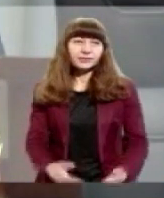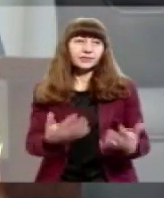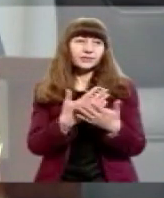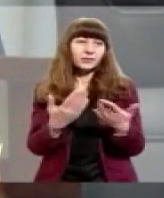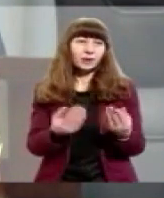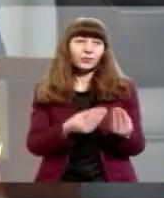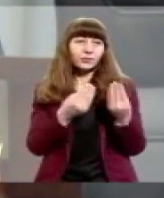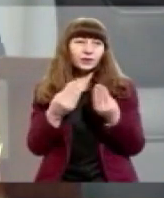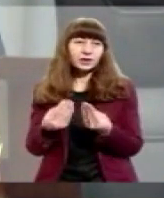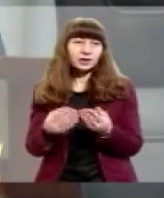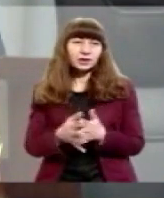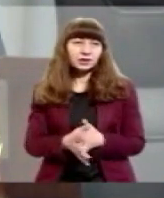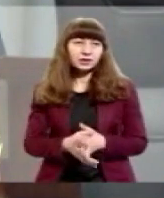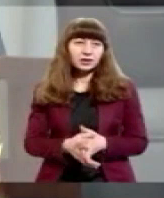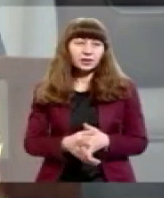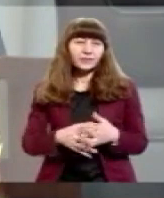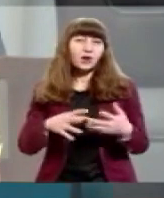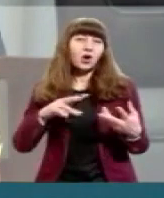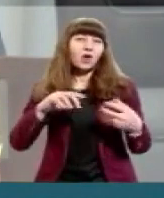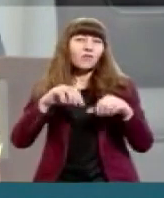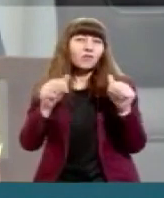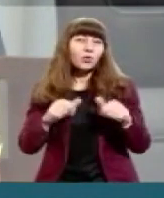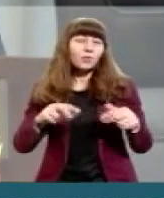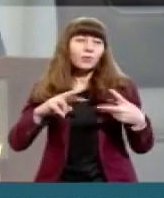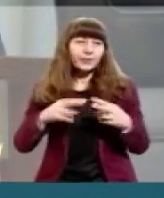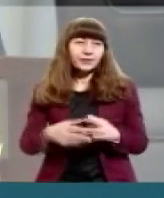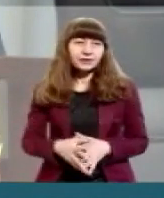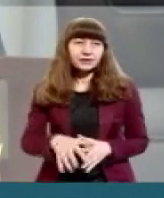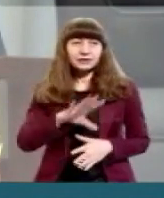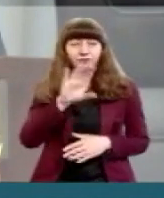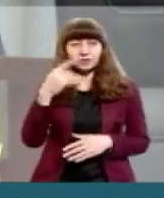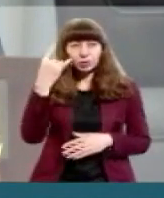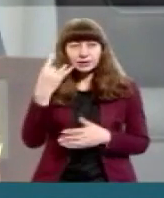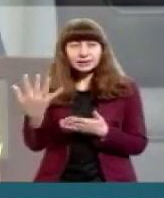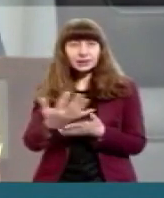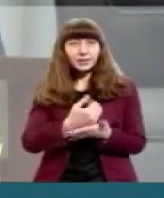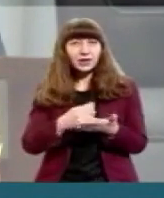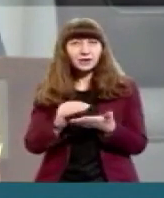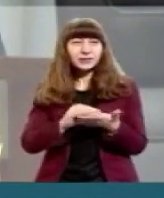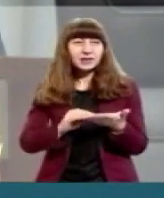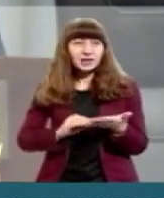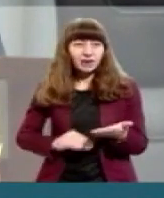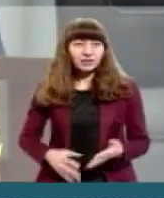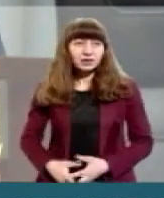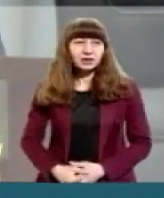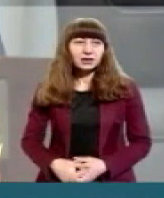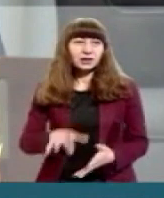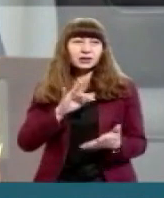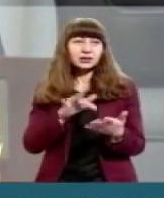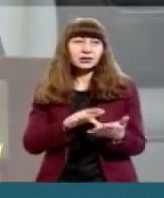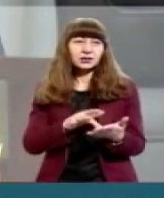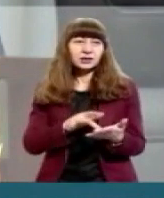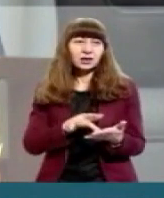модель агрегированного спроса, поменять модель. То есть мы сначала соберем со всего Казахстана заявки, соберем эту заявку и